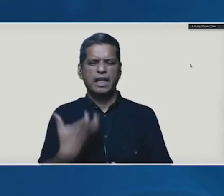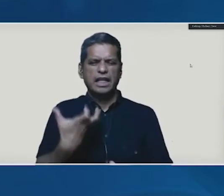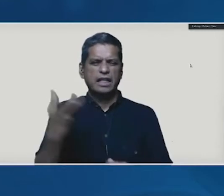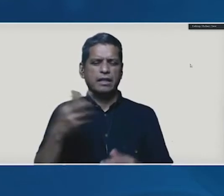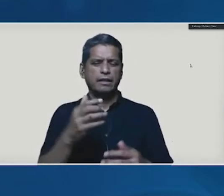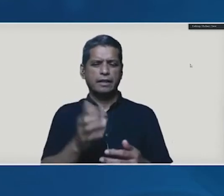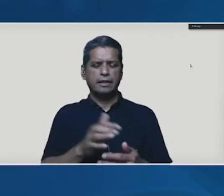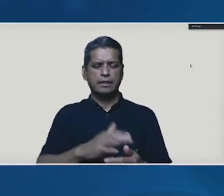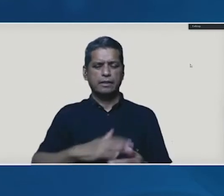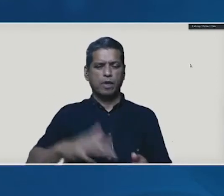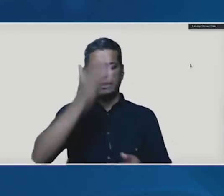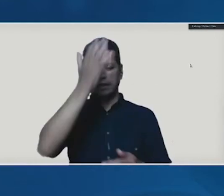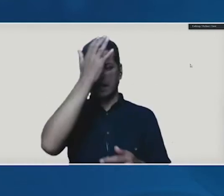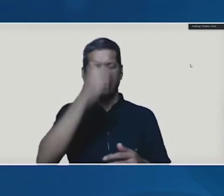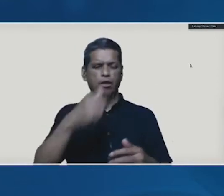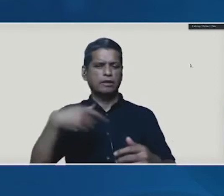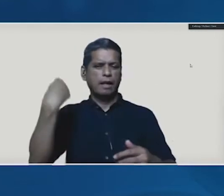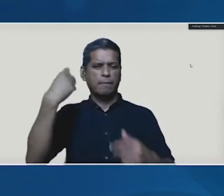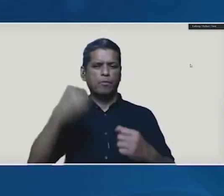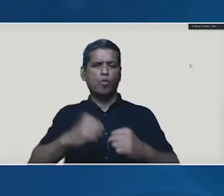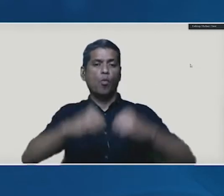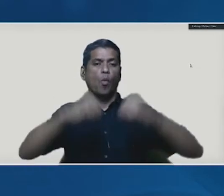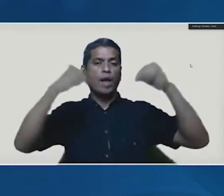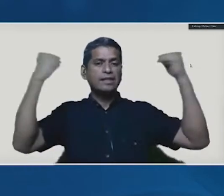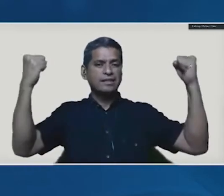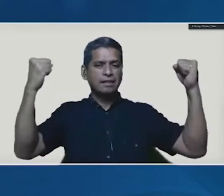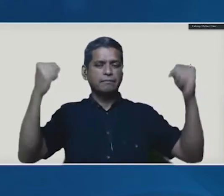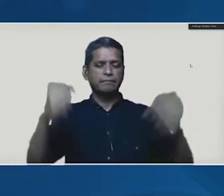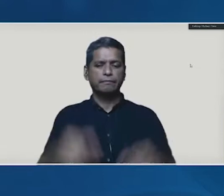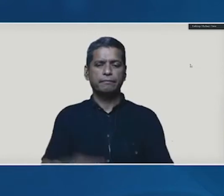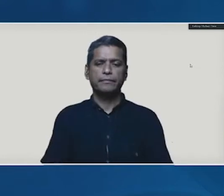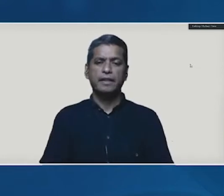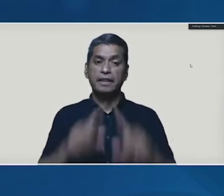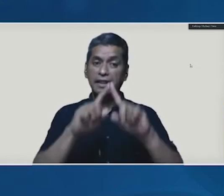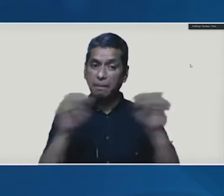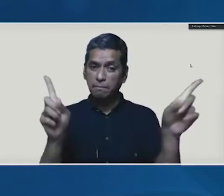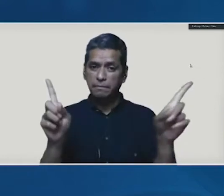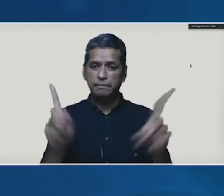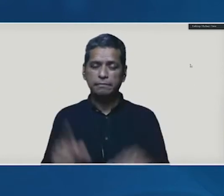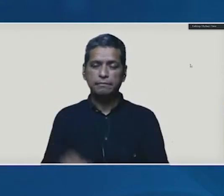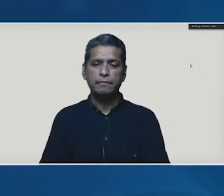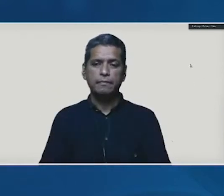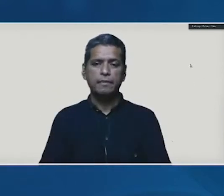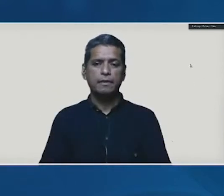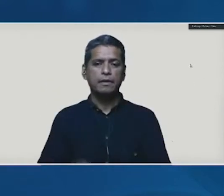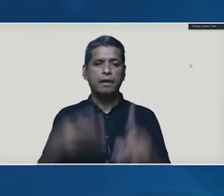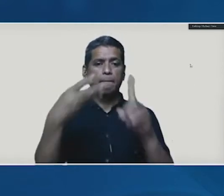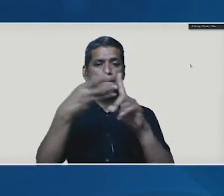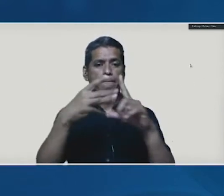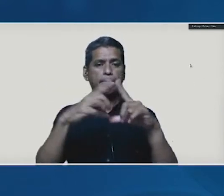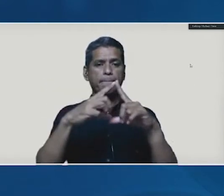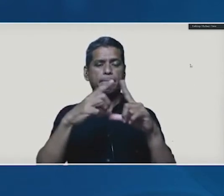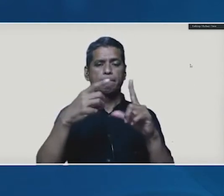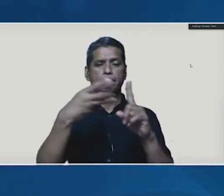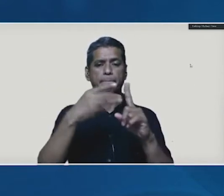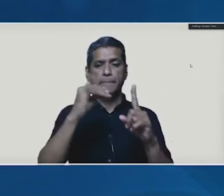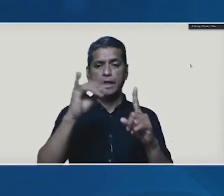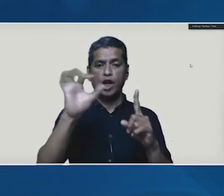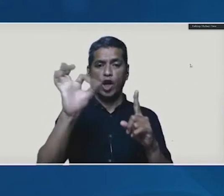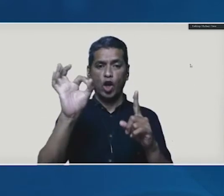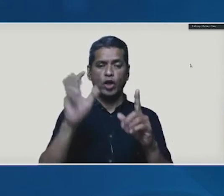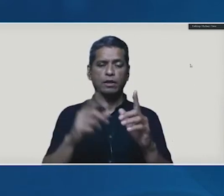berkuasa tapi saudara babilon bidang sejarah hanya berkuasa